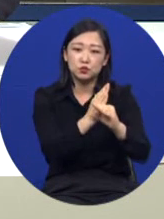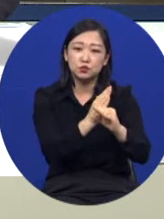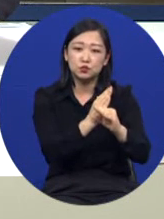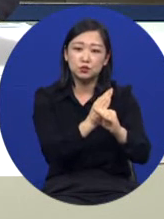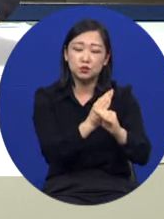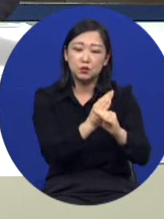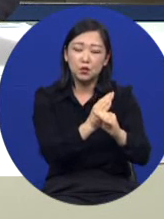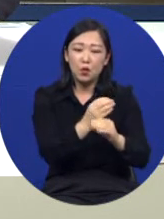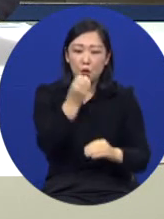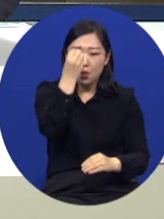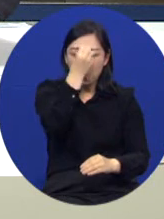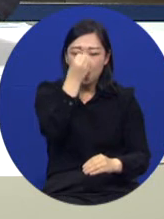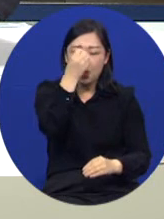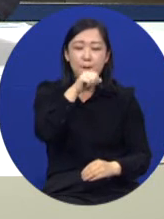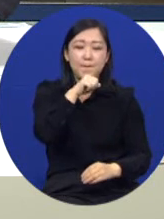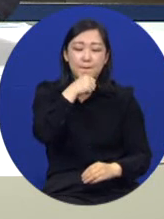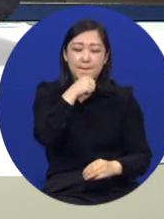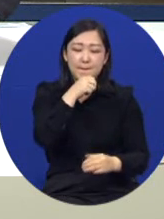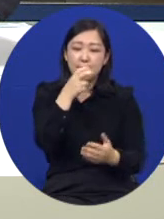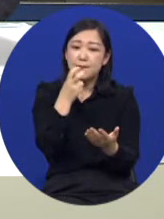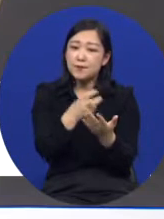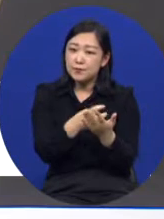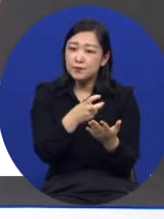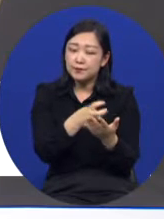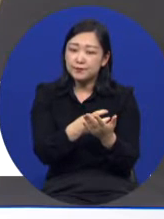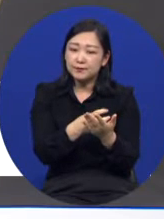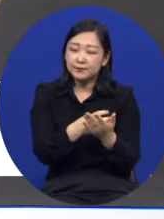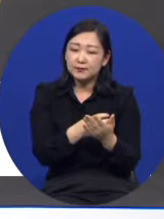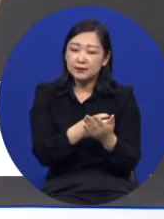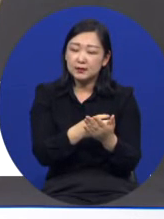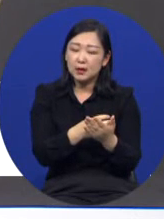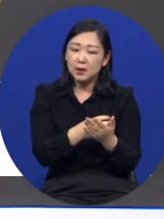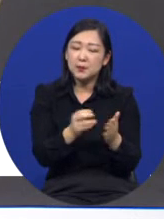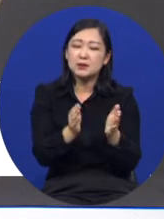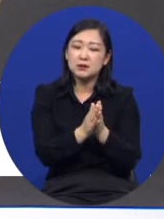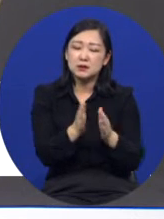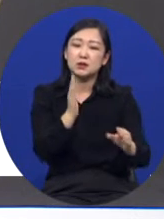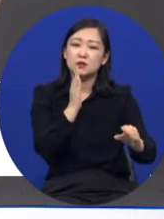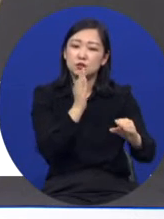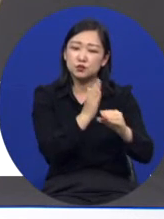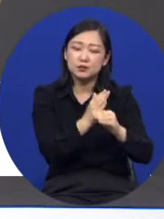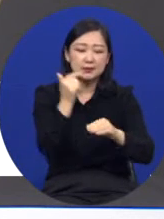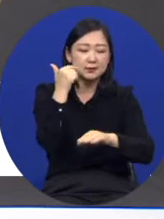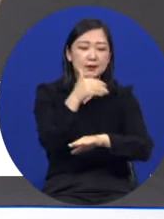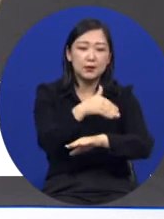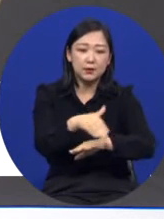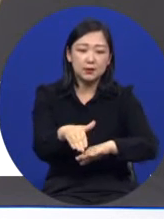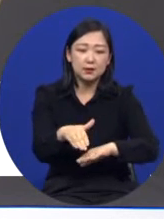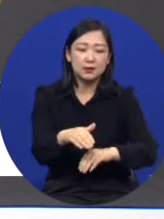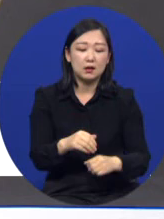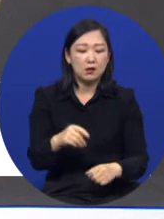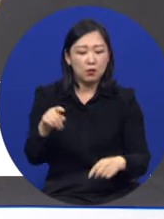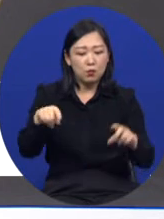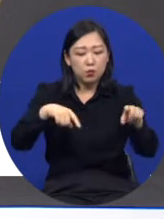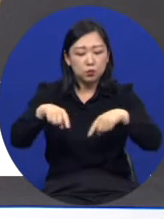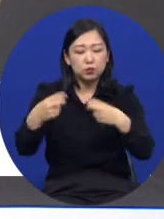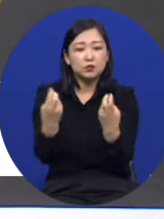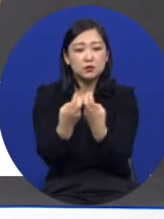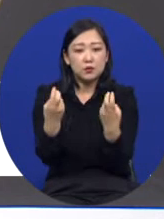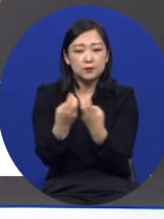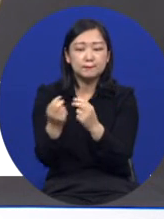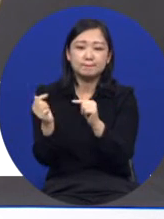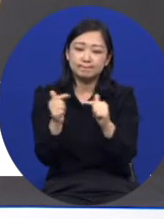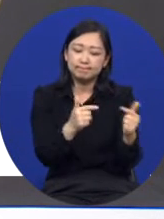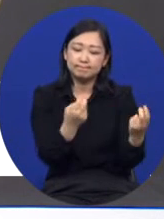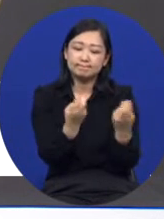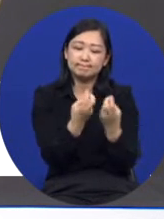또 이제 고교 학점제 시행을 앞두고 있지 않습니까? 어떻게 보면 앞으로 우리가 준비해야 될 것들이 많은데, 이런 정책들, 교육 정책들과 관련해서